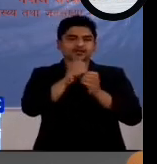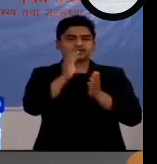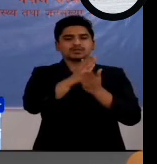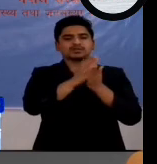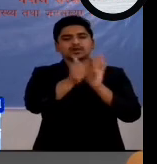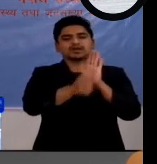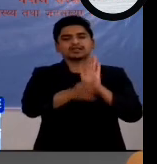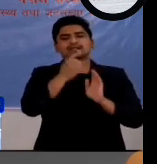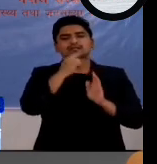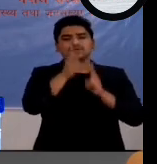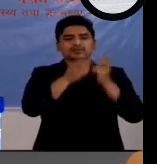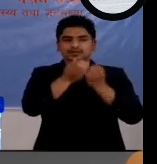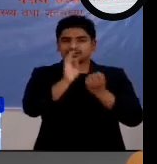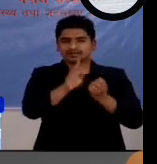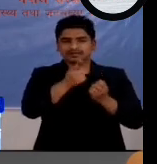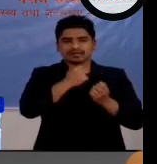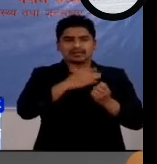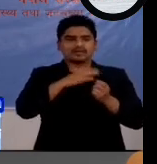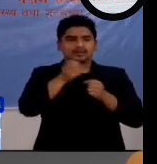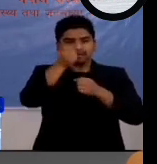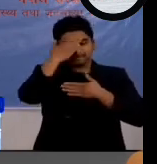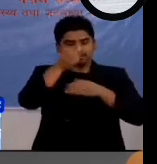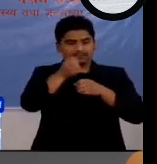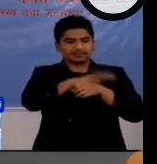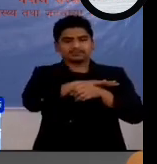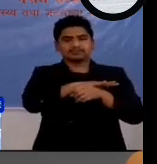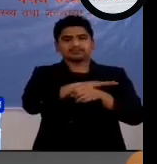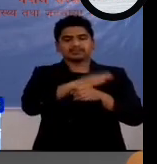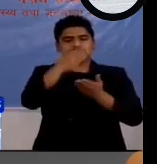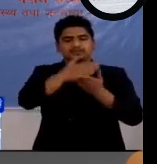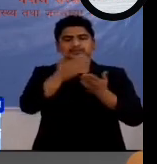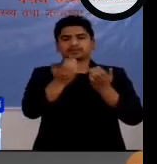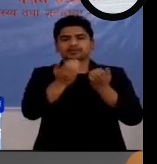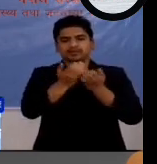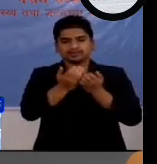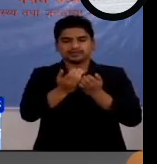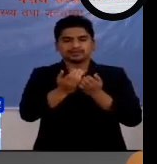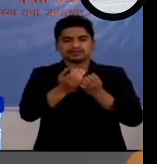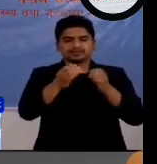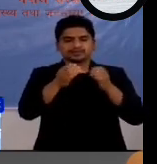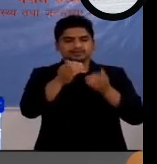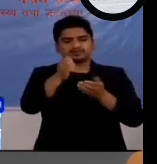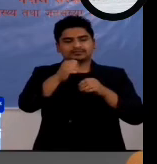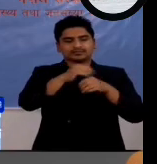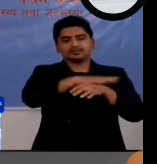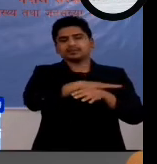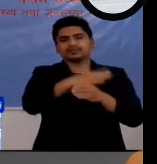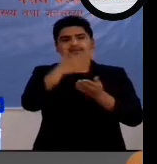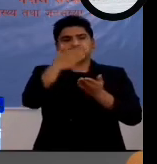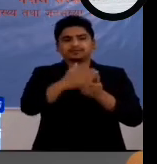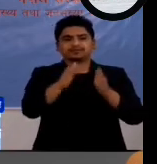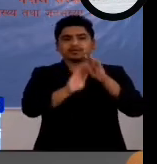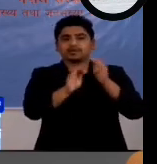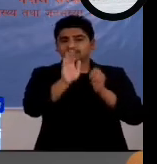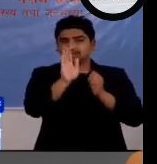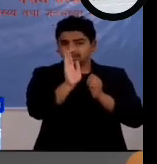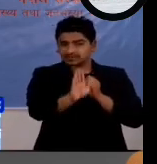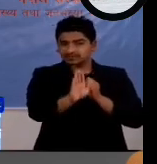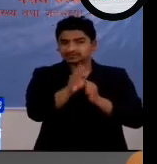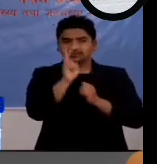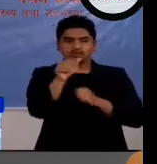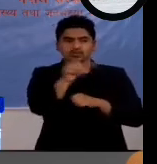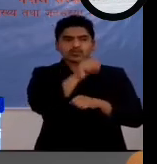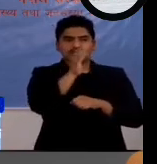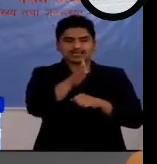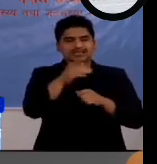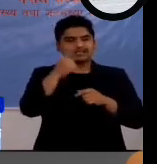अगाडि बढ्ने भन्ने बनाउने गर्छ भने हाम्रो संक्रामक रोगहरूलाई नियन्त्रण गर्नलाई चाहिँ इन्फेक्सन कन्ट्रोल कमिटी जुन चाहिँ अस्पताल नर्सिङ प्रशासकको अन्तर्गतमा